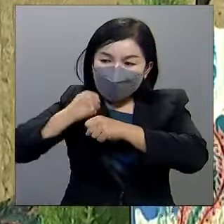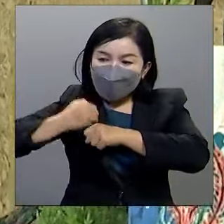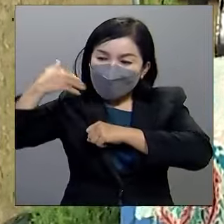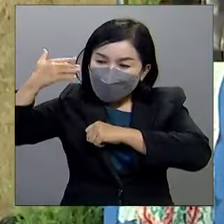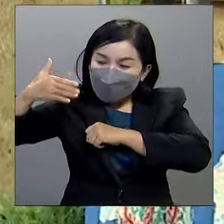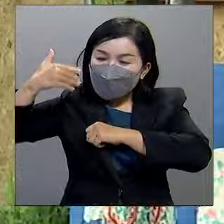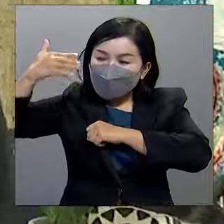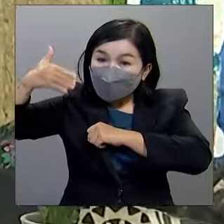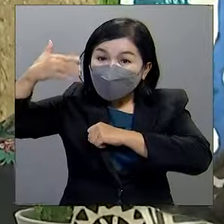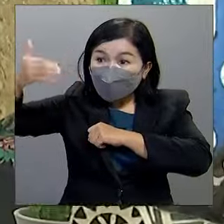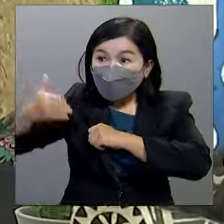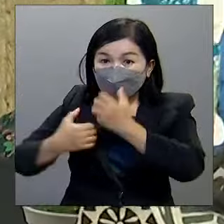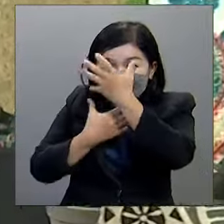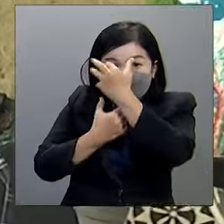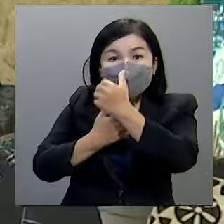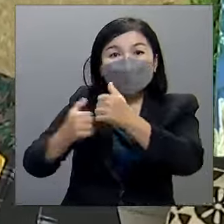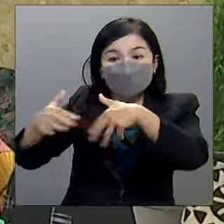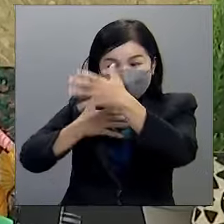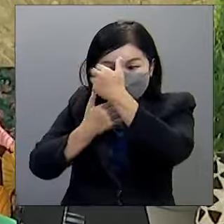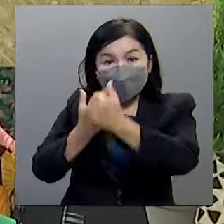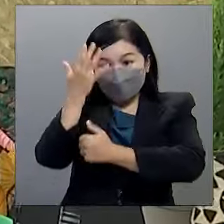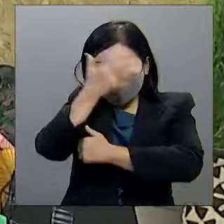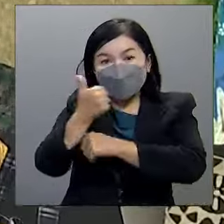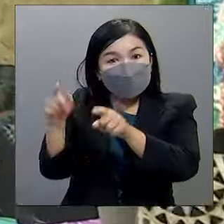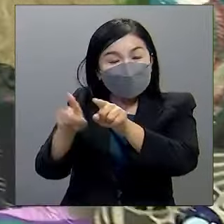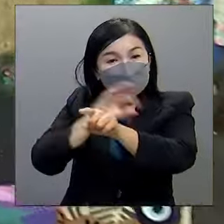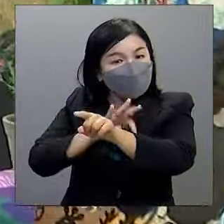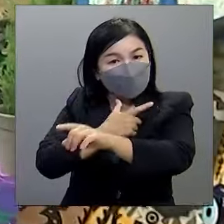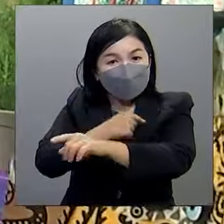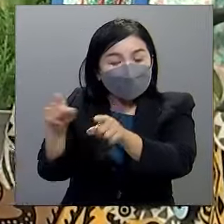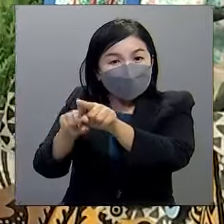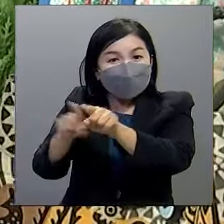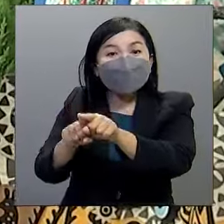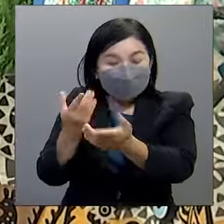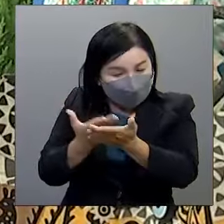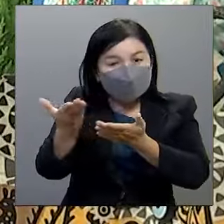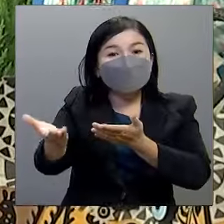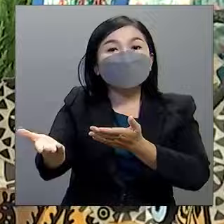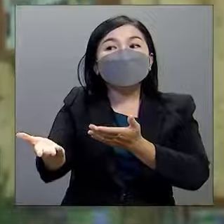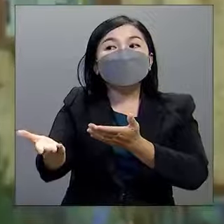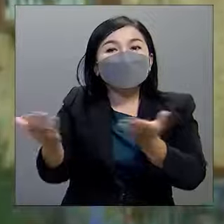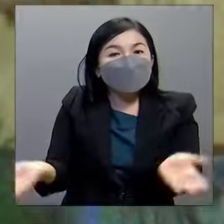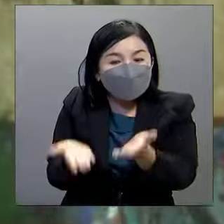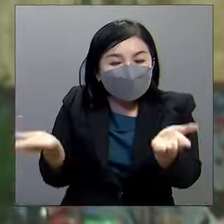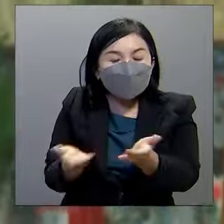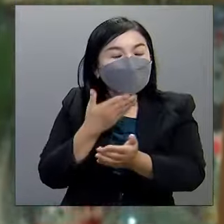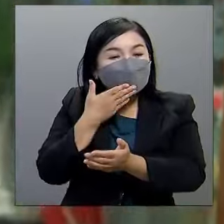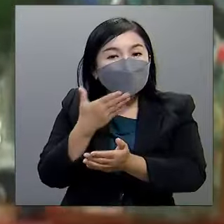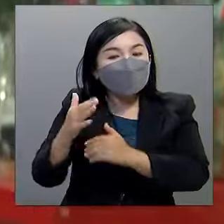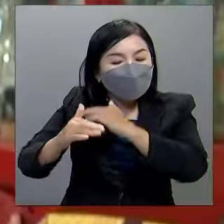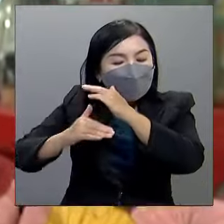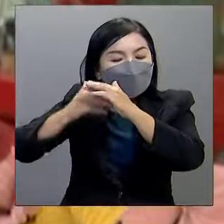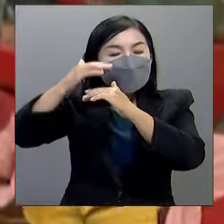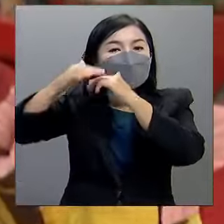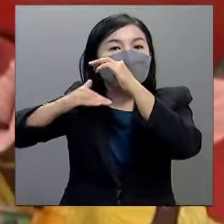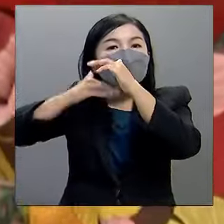มันมีคนที่ชอบเหมือนกันเห็นอะไรสวยเหมือนกันแล้วก็เหมือนให้การสนับสนุนเรามาเรื่อยๆอะค่ะจนมันโตแบบเราว่